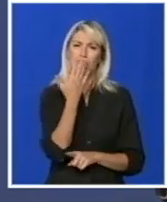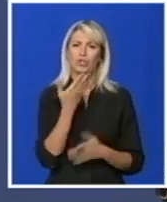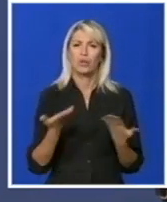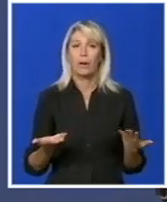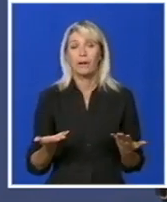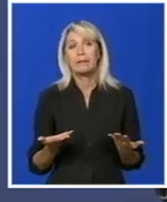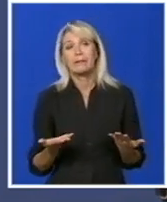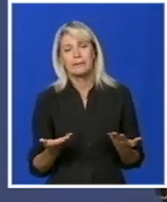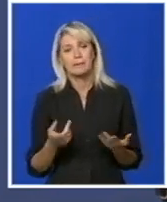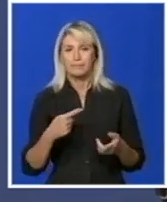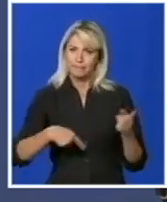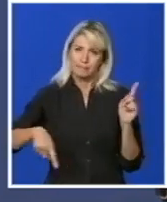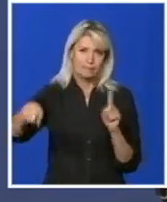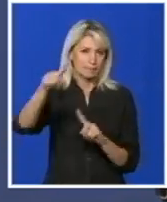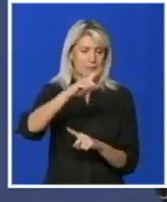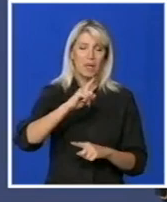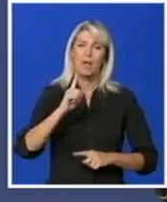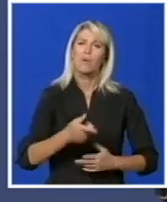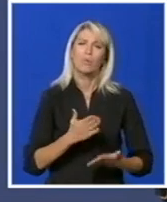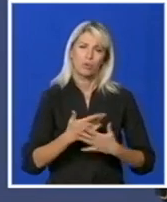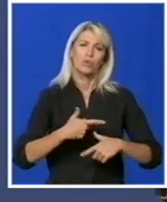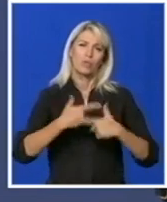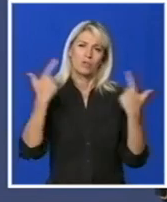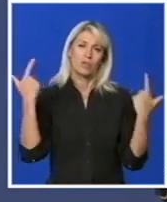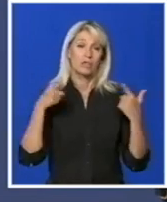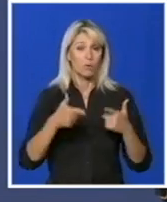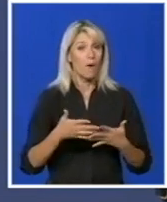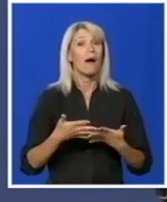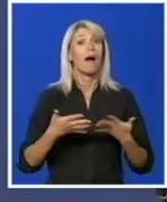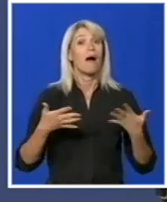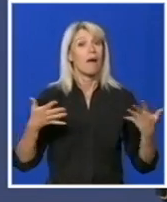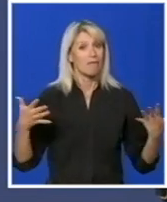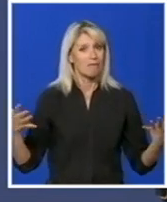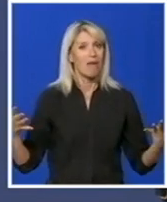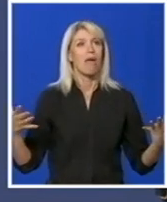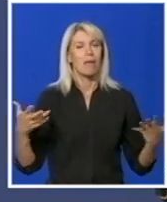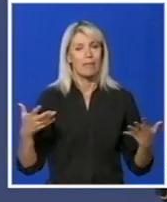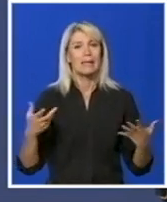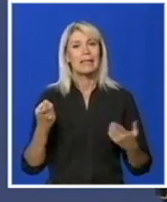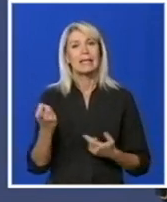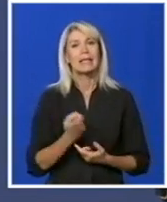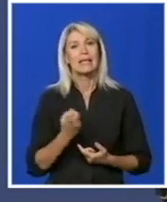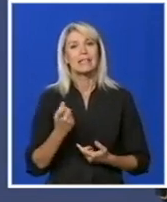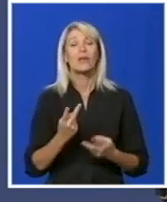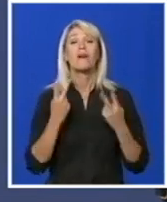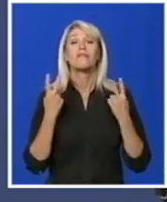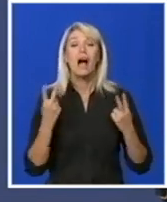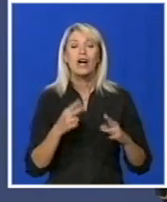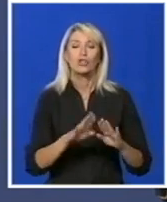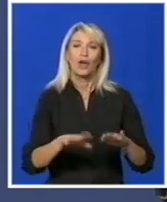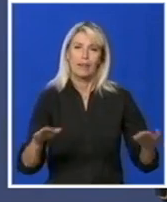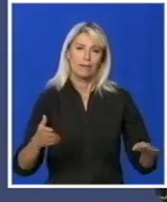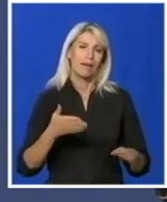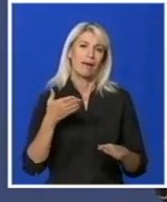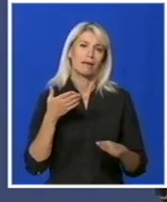jedan izuzetno veliki izazov. Vrlo je važno da deca pođu u školu, pogotovo ova najmlađa deca,